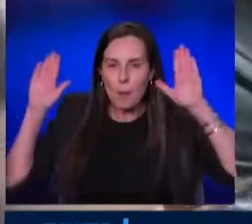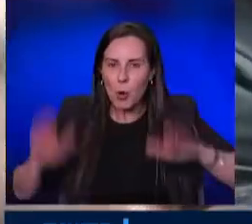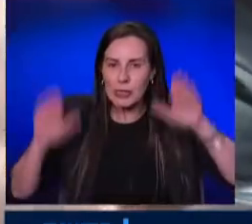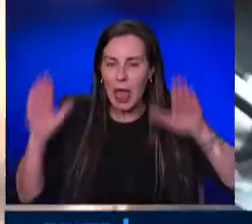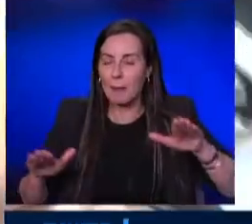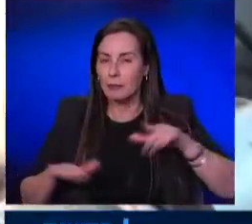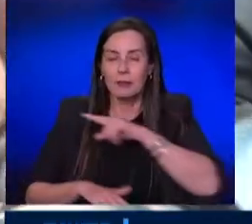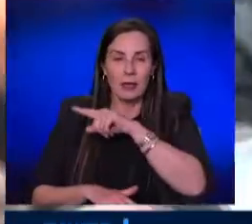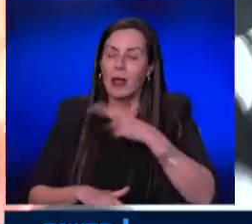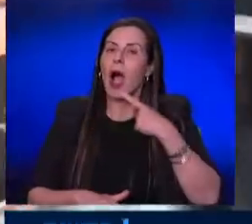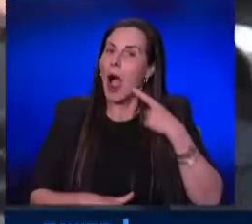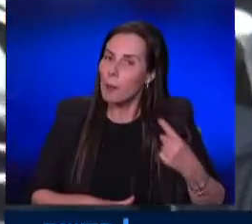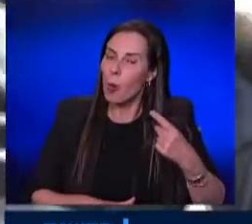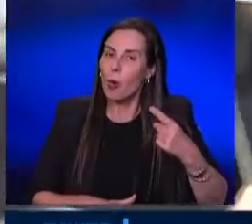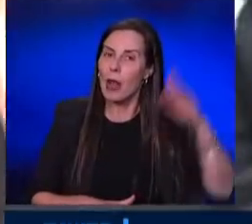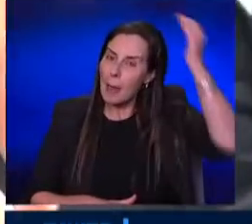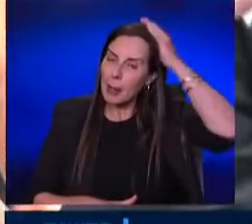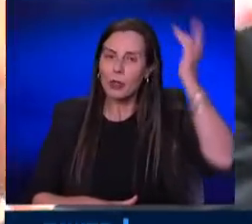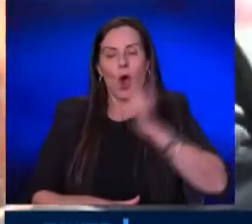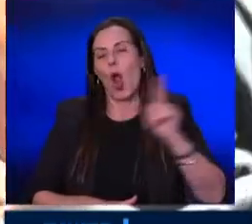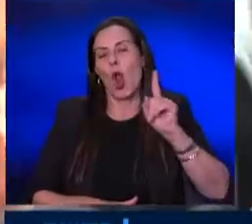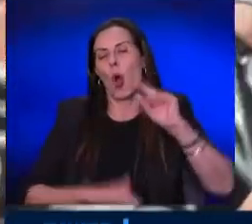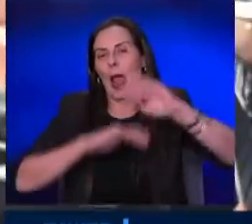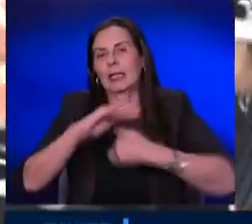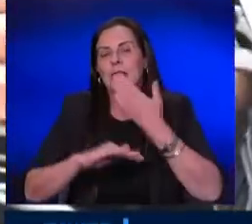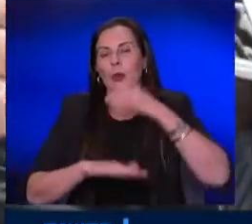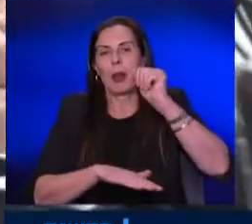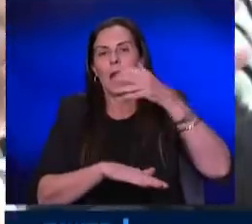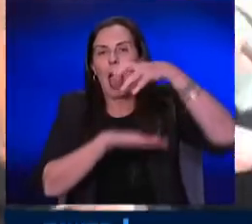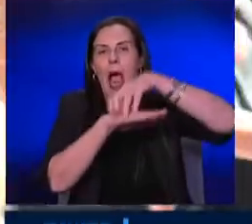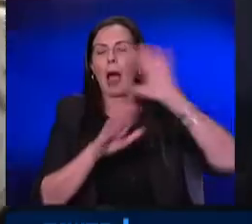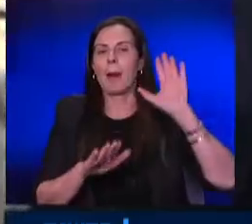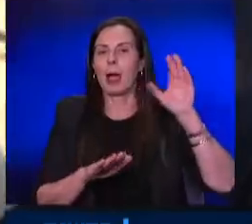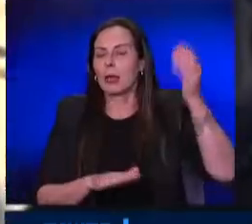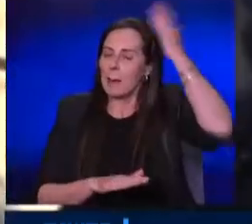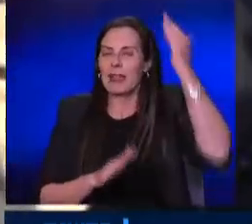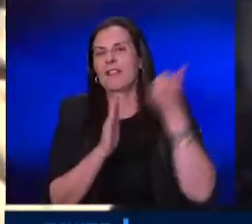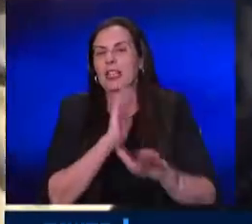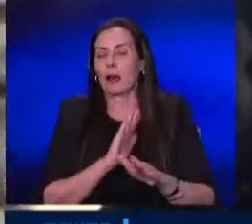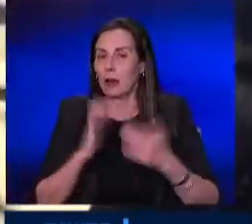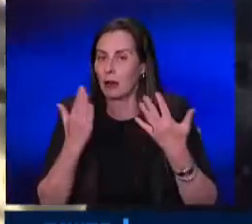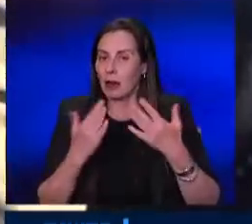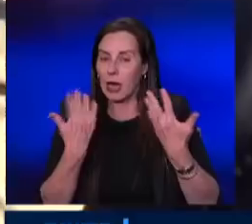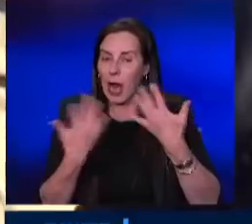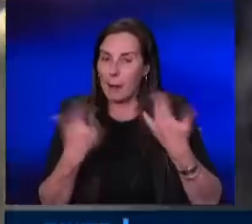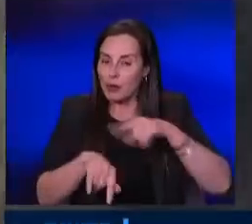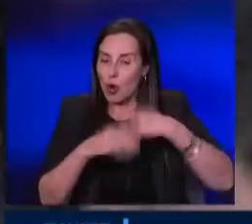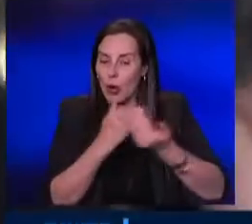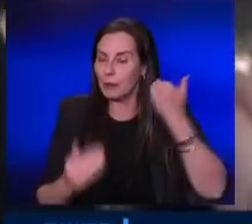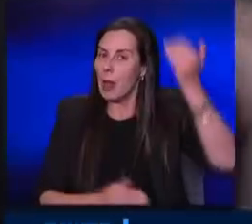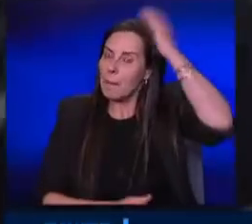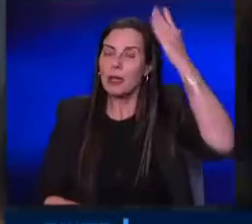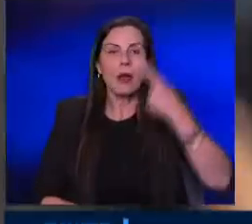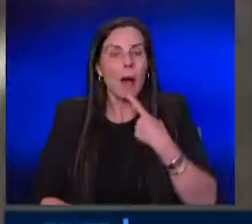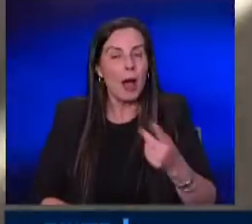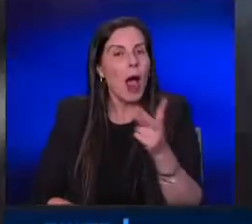מועצת השורה נתנה הוראה לבנט לא להכניס יהודים להר הבית, התקפל, הרים דגל לבן. כמה שעות קודם לכן הודיע ראש הממשלה בנט